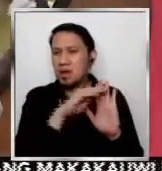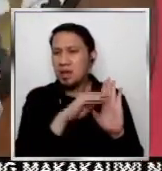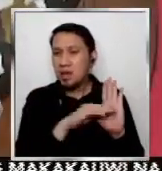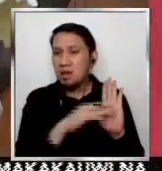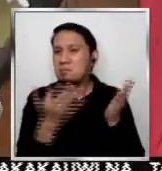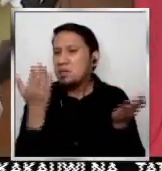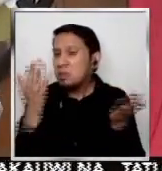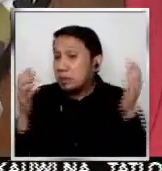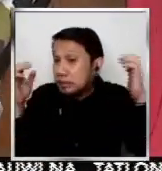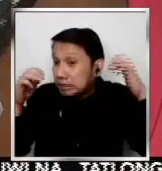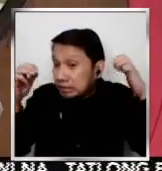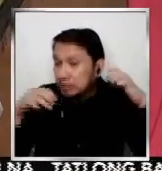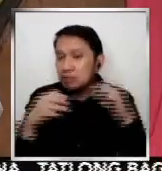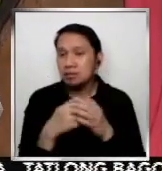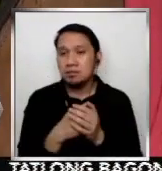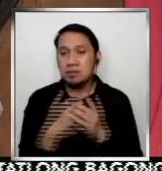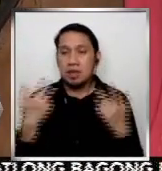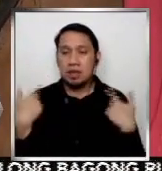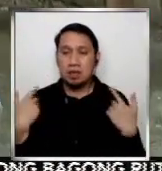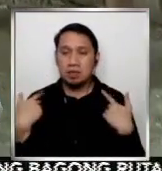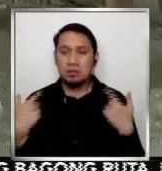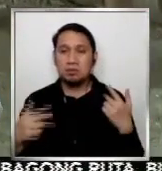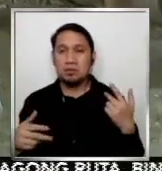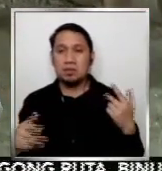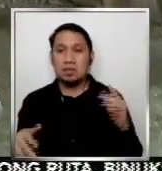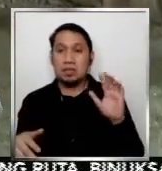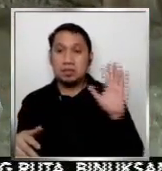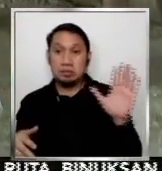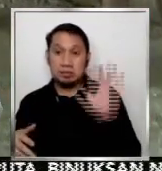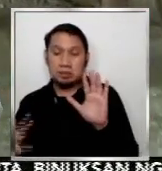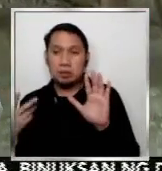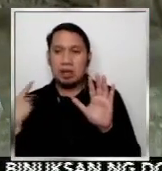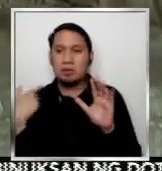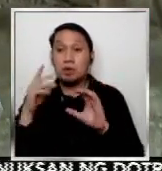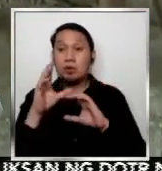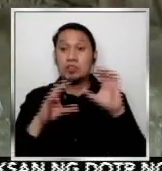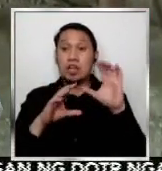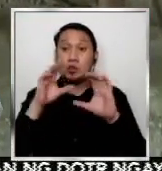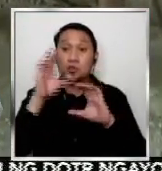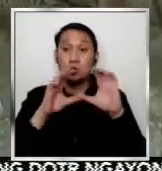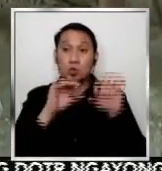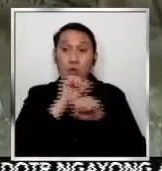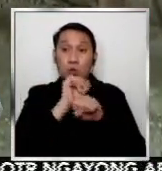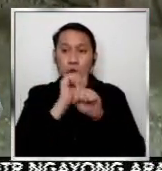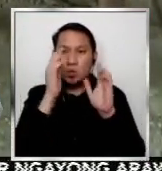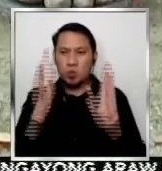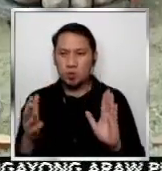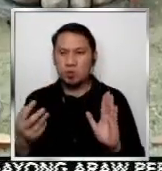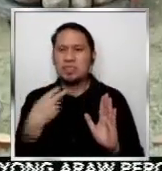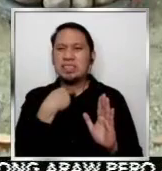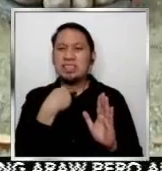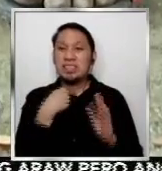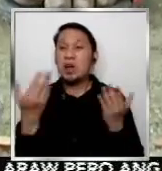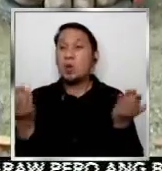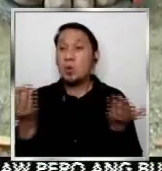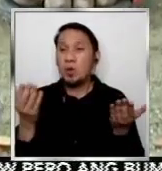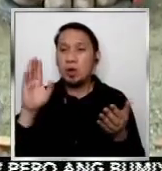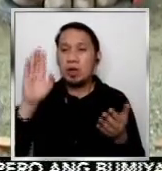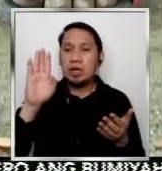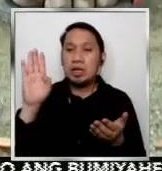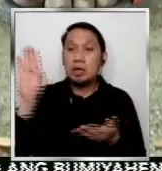kanila ang 55 taong gulang na si Mang Melchor, isang construction worker na inabutan ng lockdown sa Bulacan. Mula